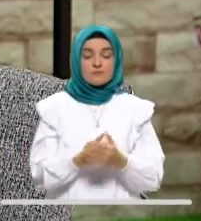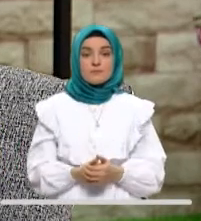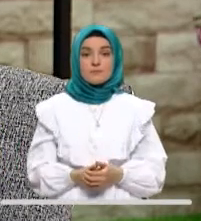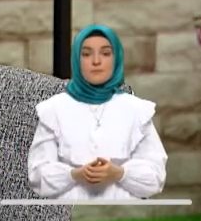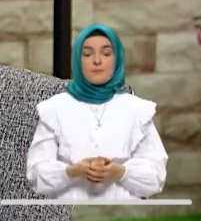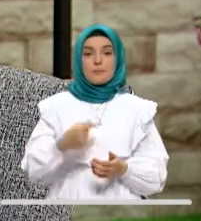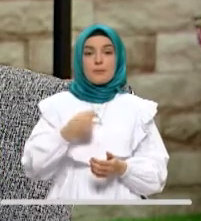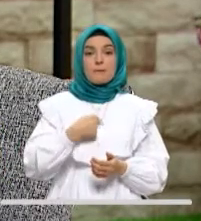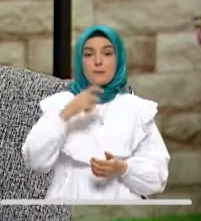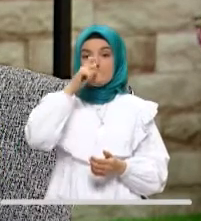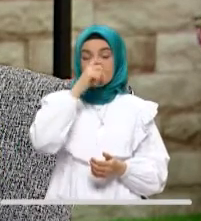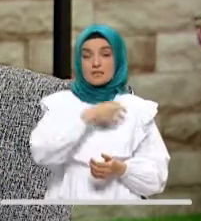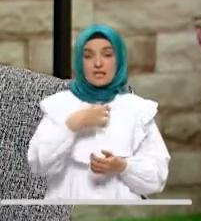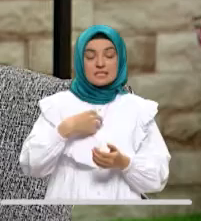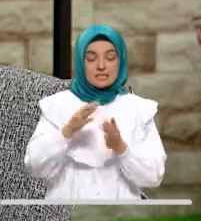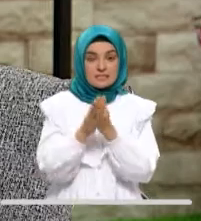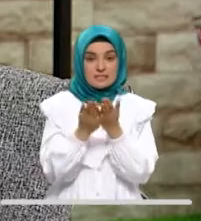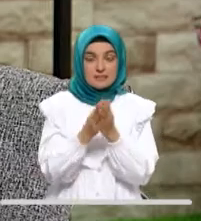Padişah Anaları kitabını yazdığımda diyor ki,